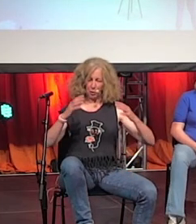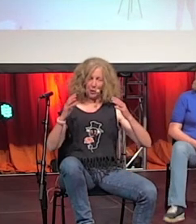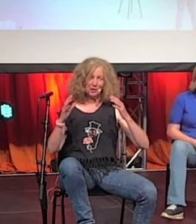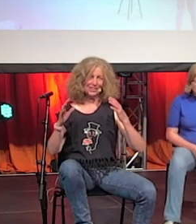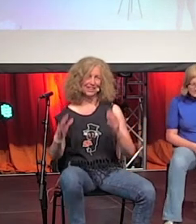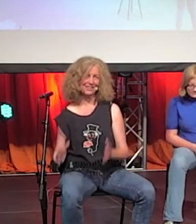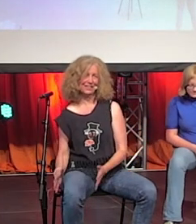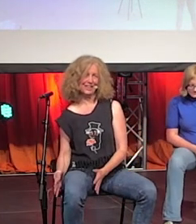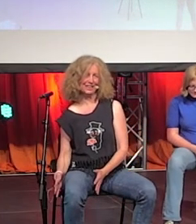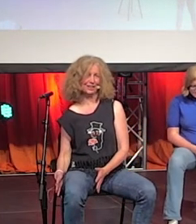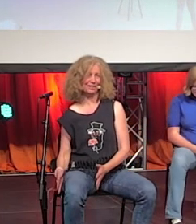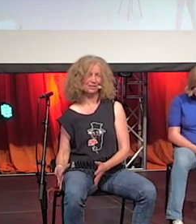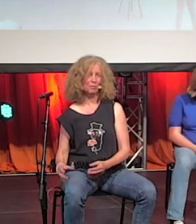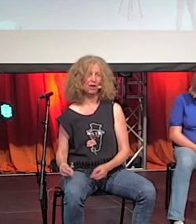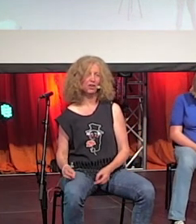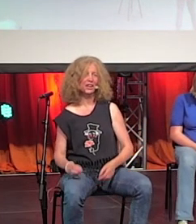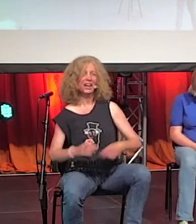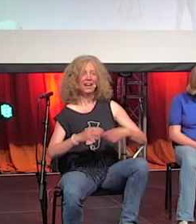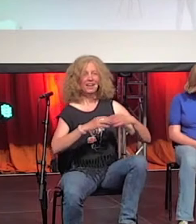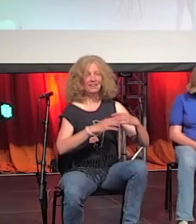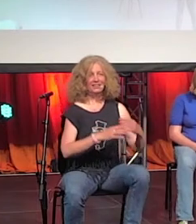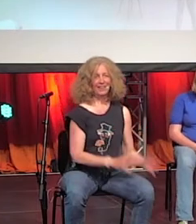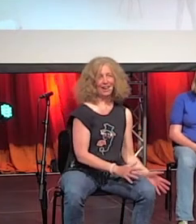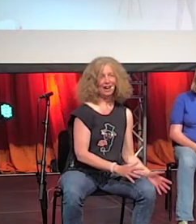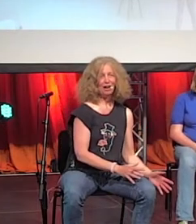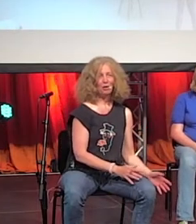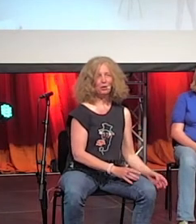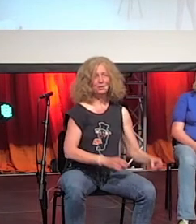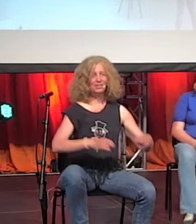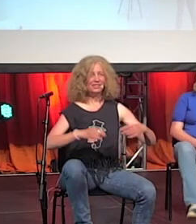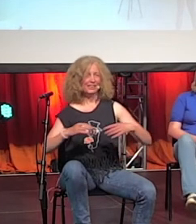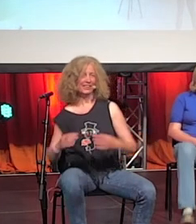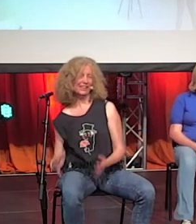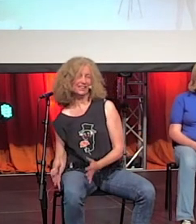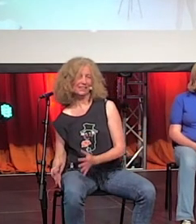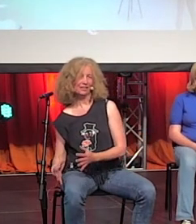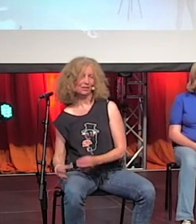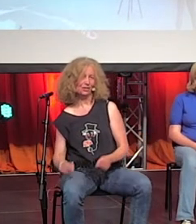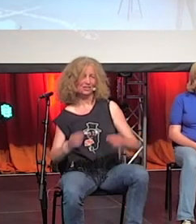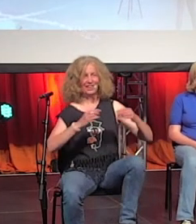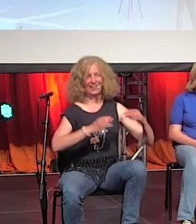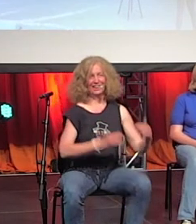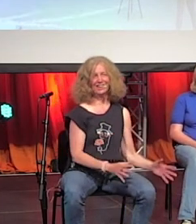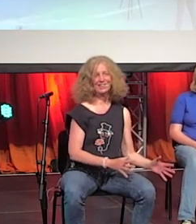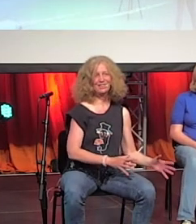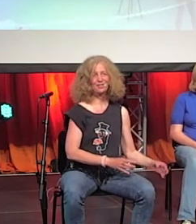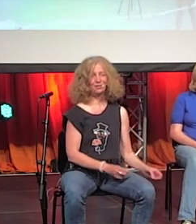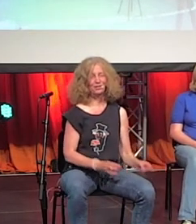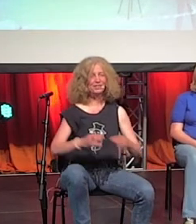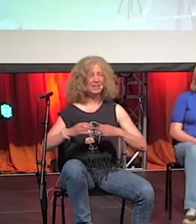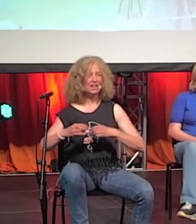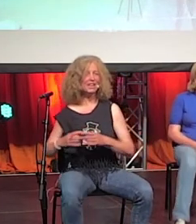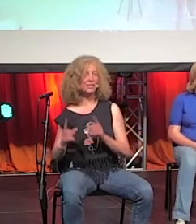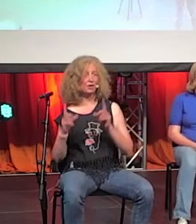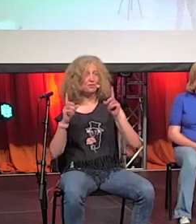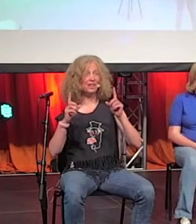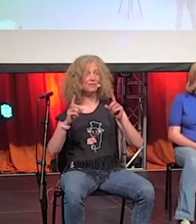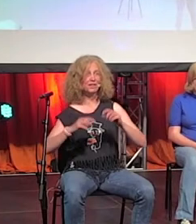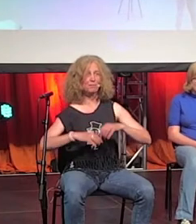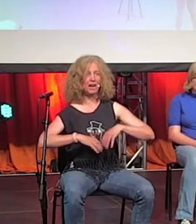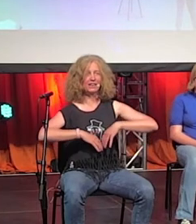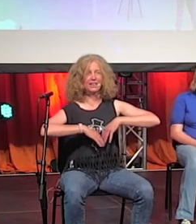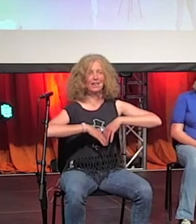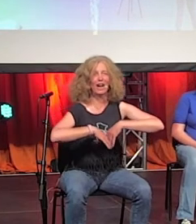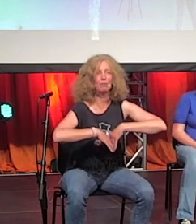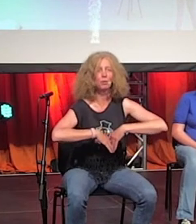Boden und das linke. Nochmal, und da und hier. und rechts und links. Und während